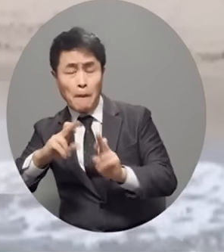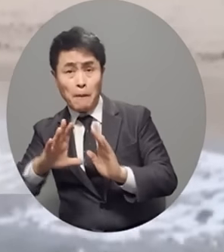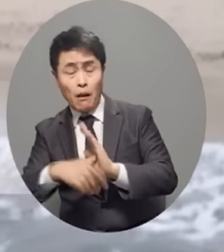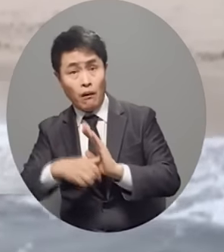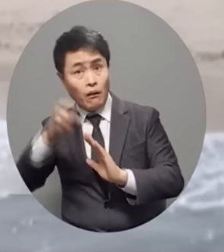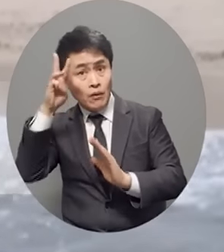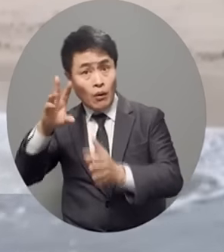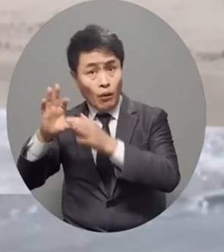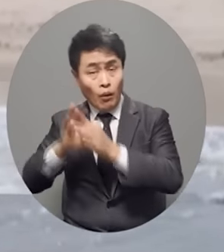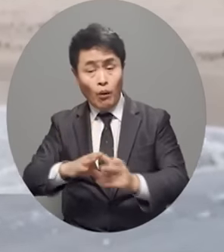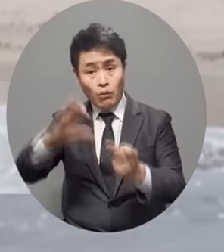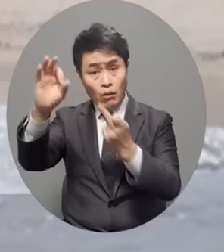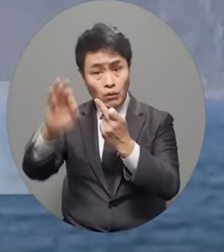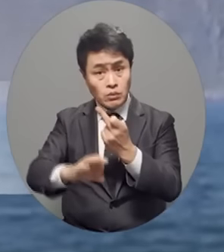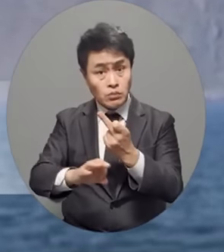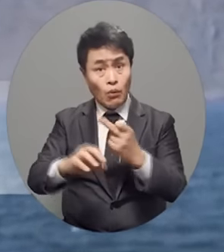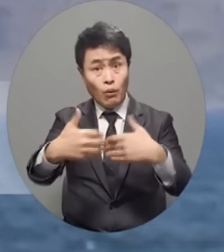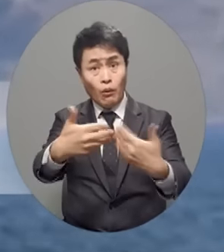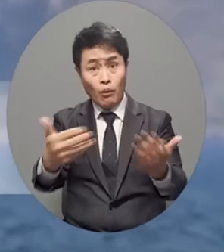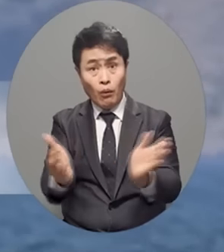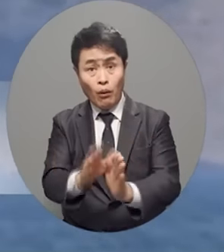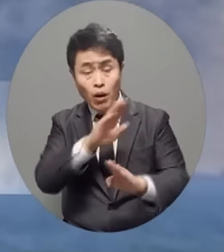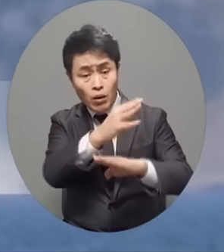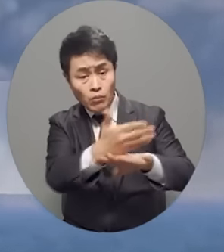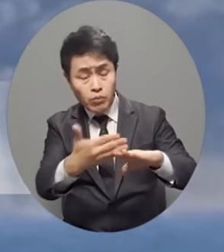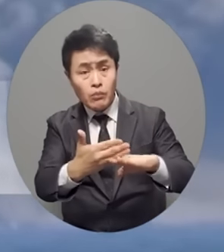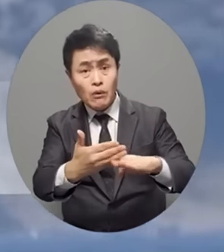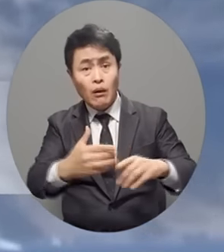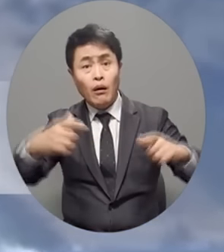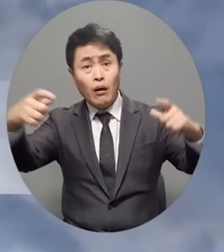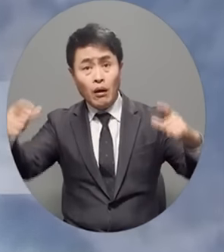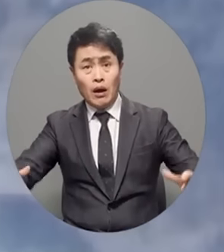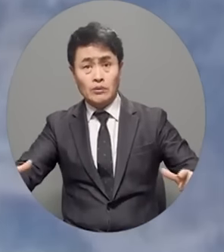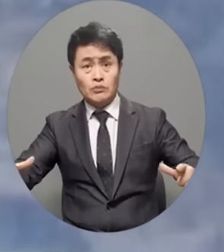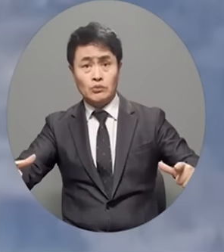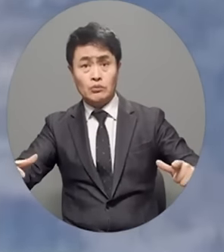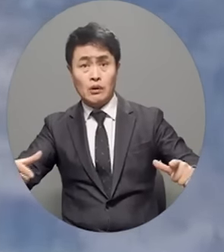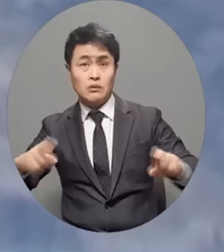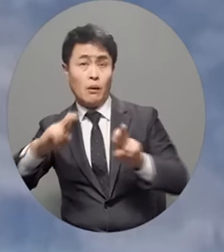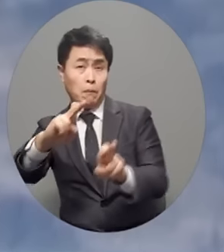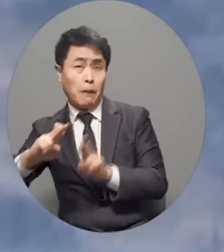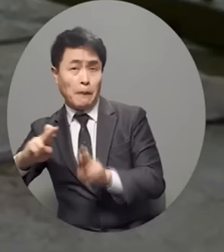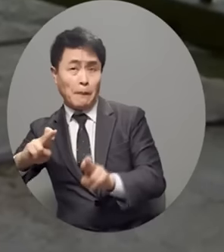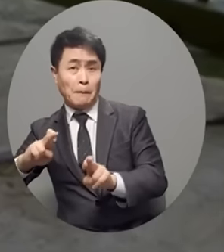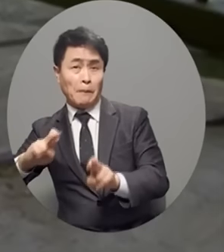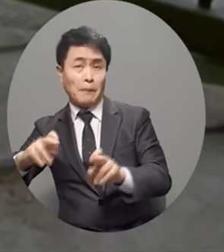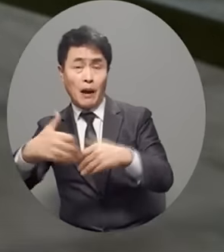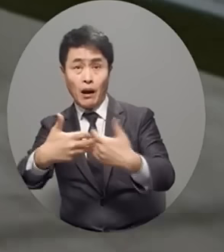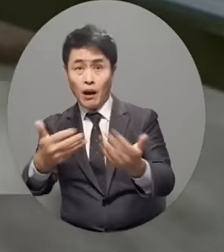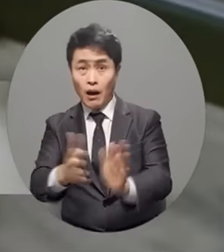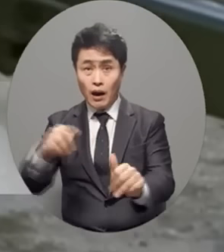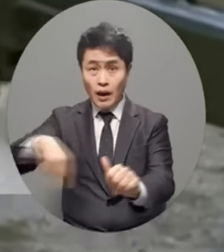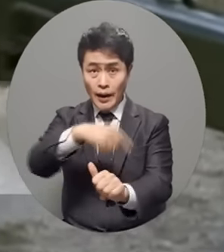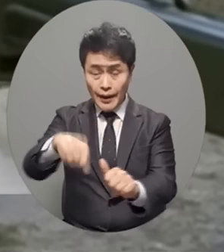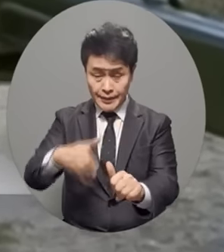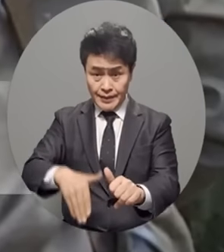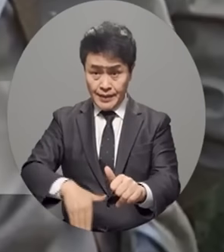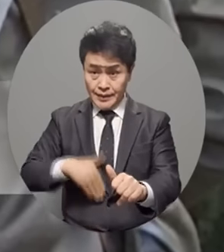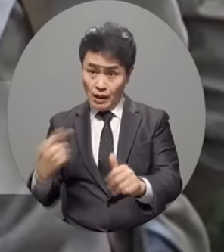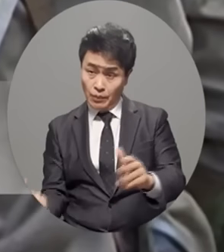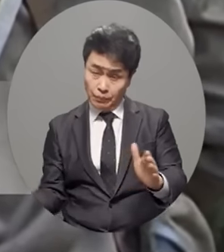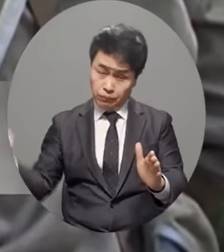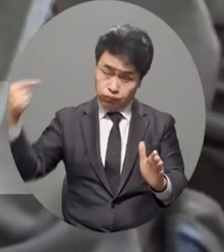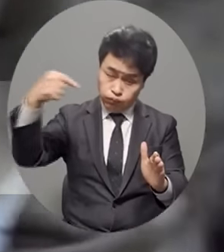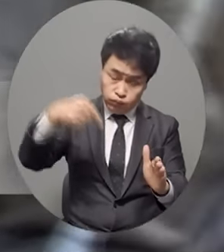연속 서해 북방 한계선 해상 완충 구역에 사격을 감행한 겁니다. 포탄이 북방 한계선 남쪽으로 넘어오는